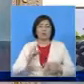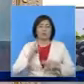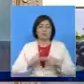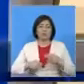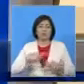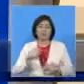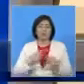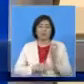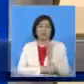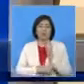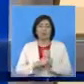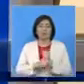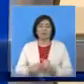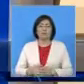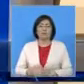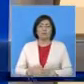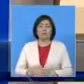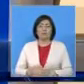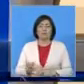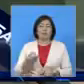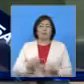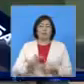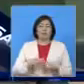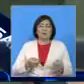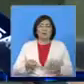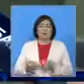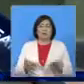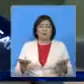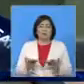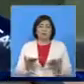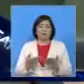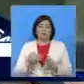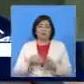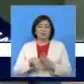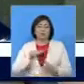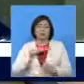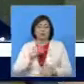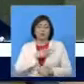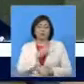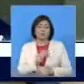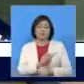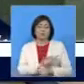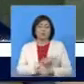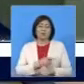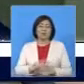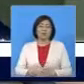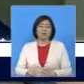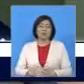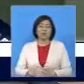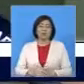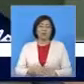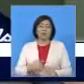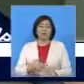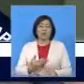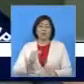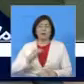отмечают коллеги. Это руководители, которые приложили немало своих сил. Они были в